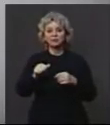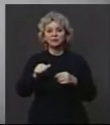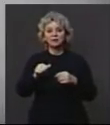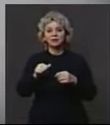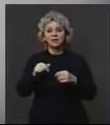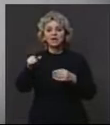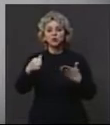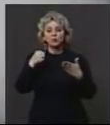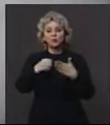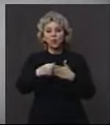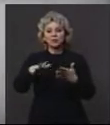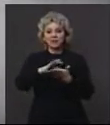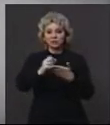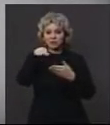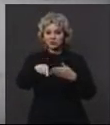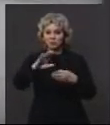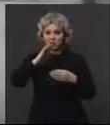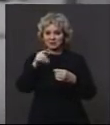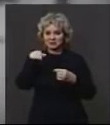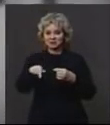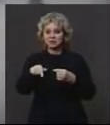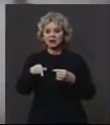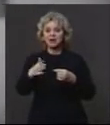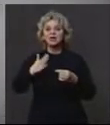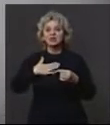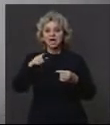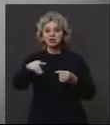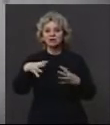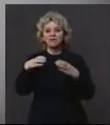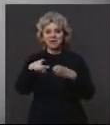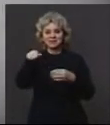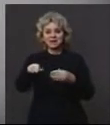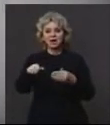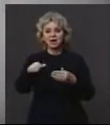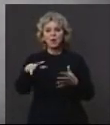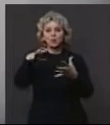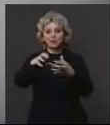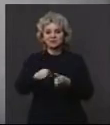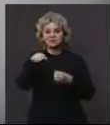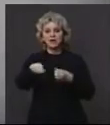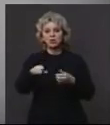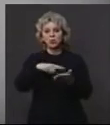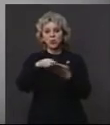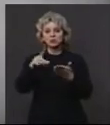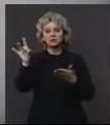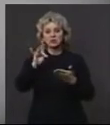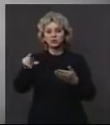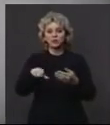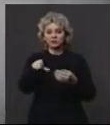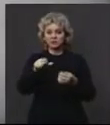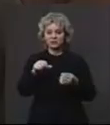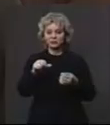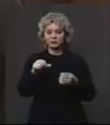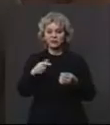Сломив упорное сопротивление противника, наши войска овладели городом